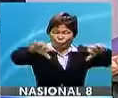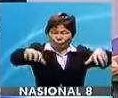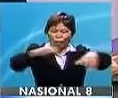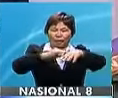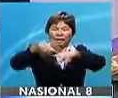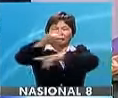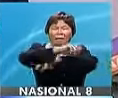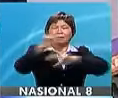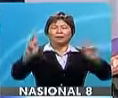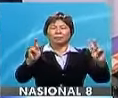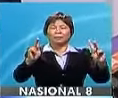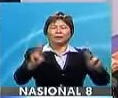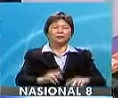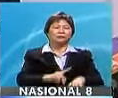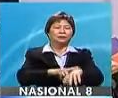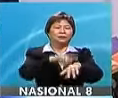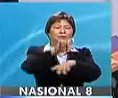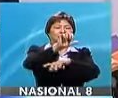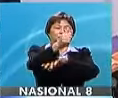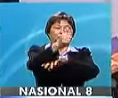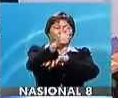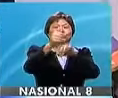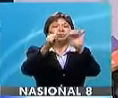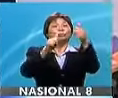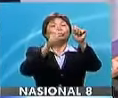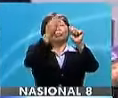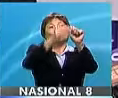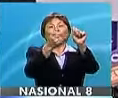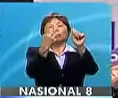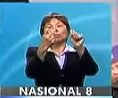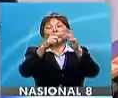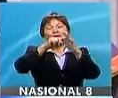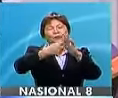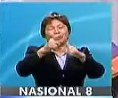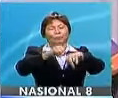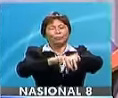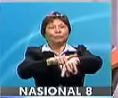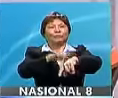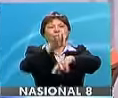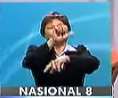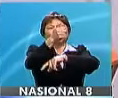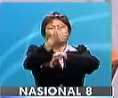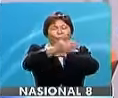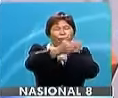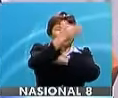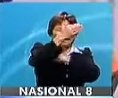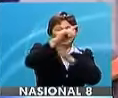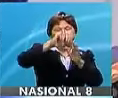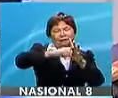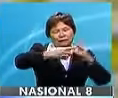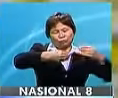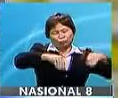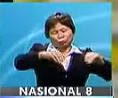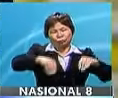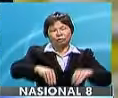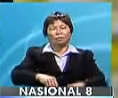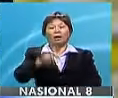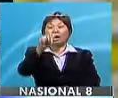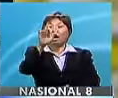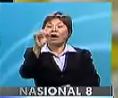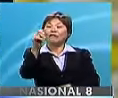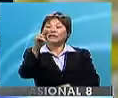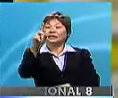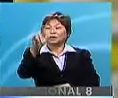hari Khamis 10 Disember bermula jam 10 pagi. Menurut Afandi